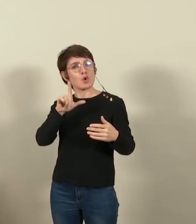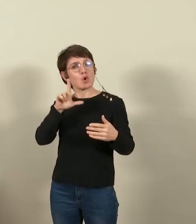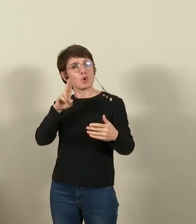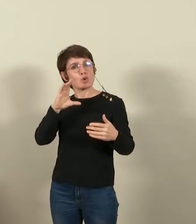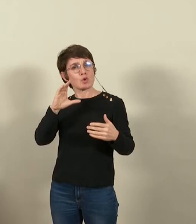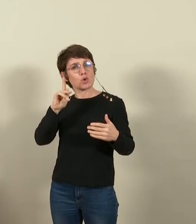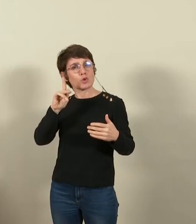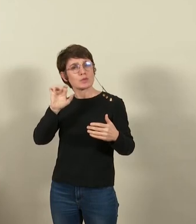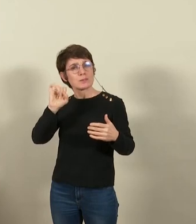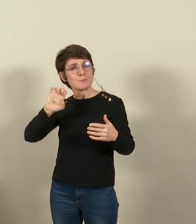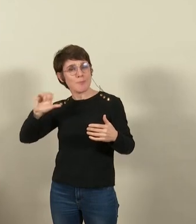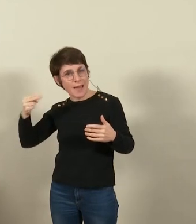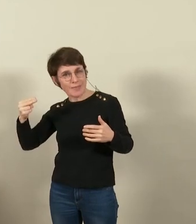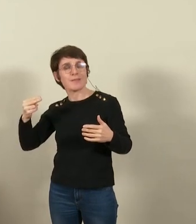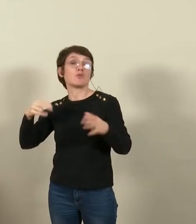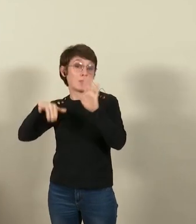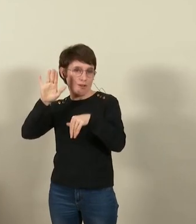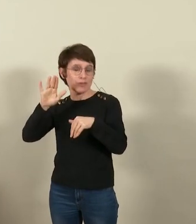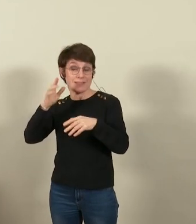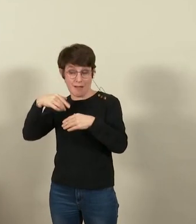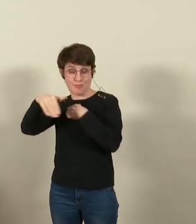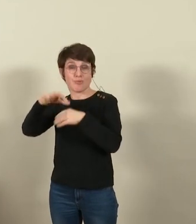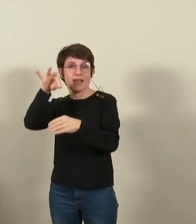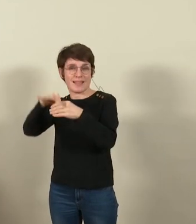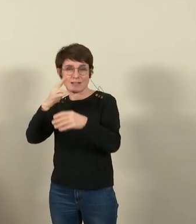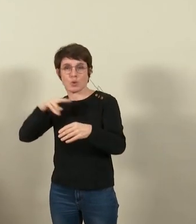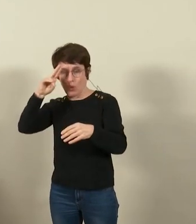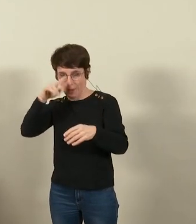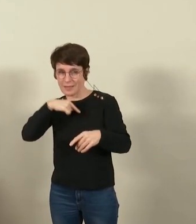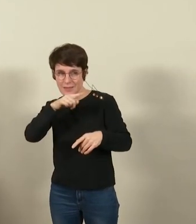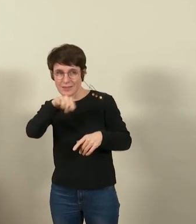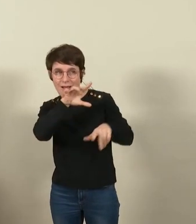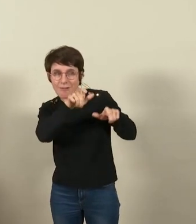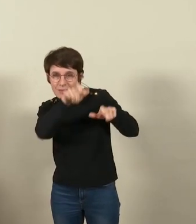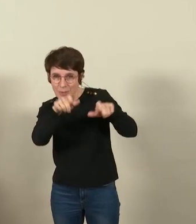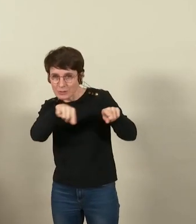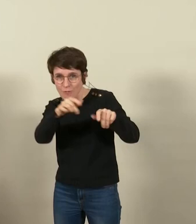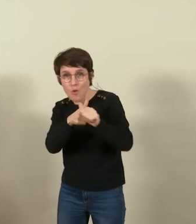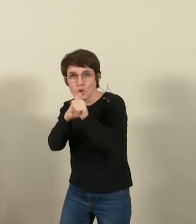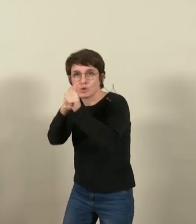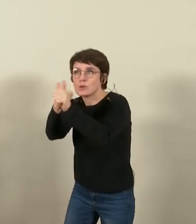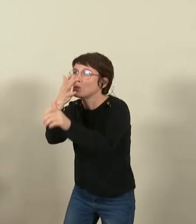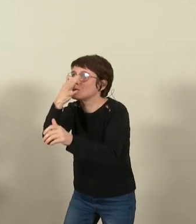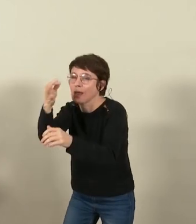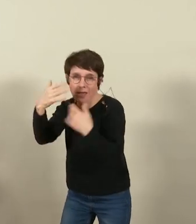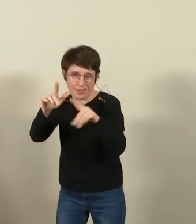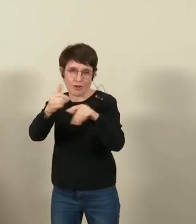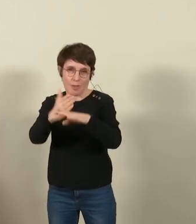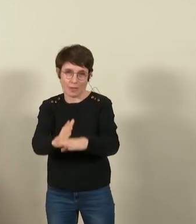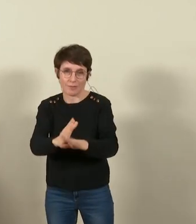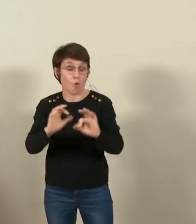élections européennes pour lesquels certains dans cette assemblée ont déjà commencer à se mobiliser si l'on en croit la presse locale